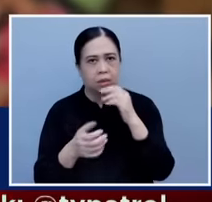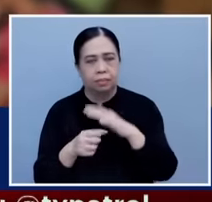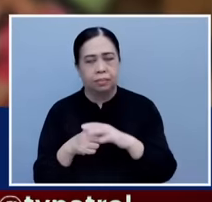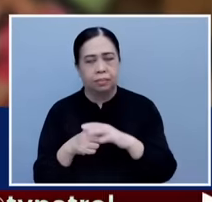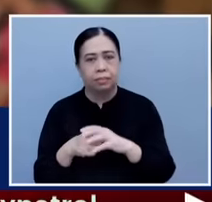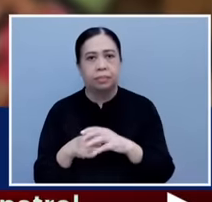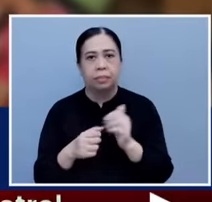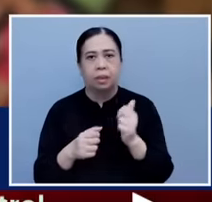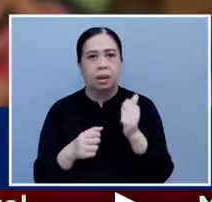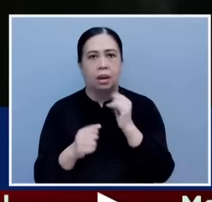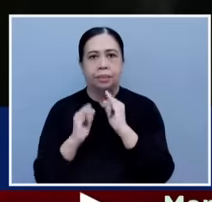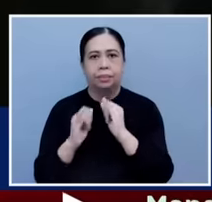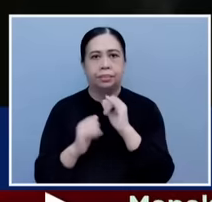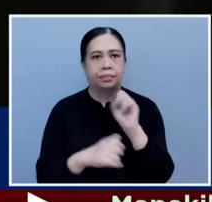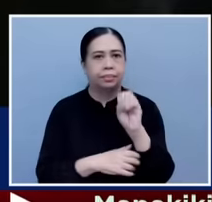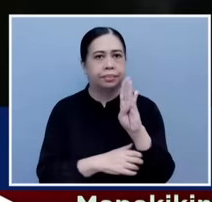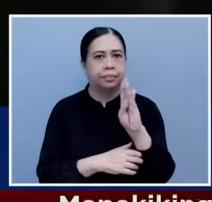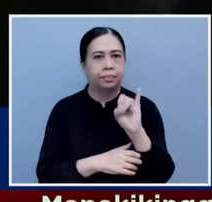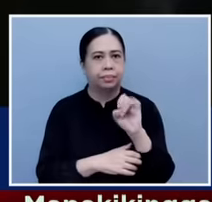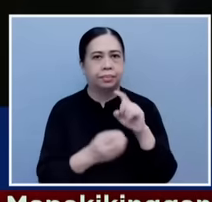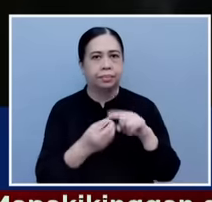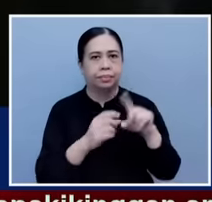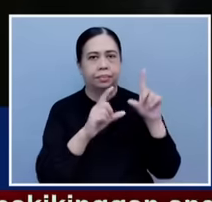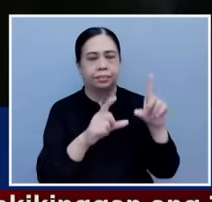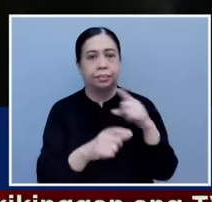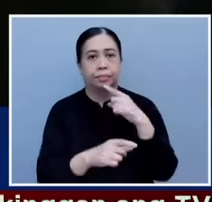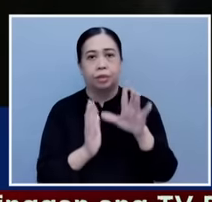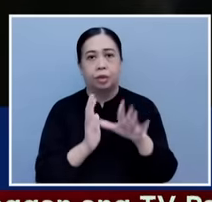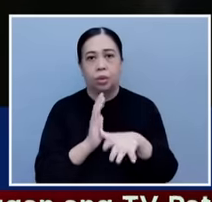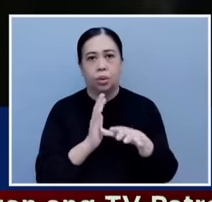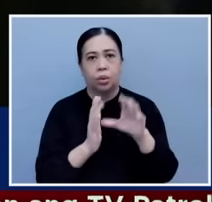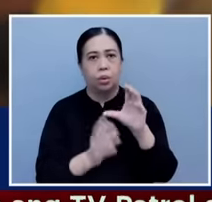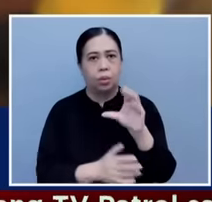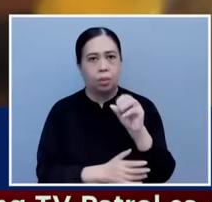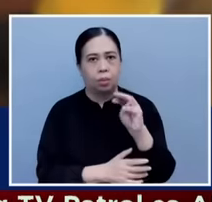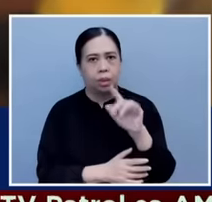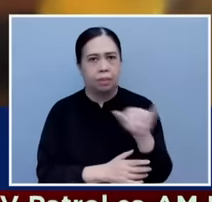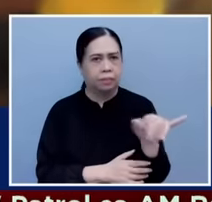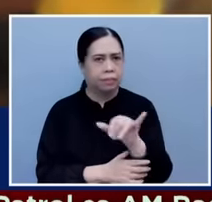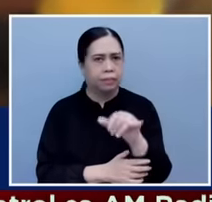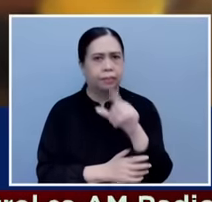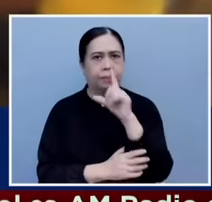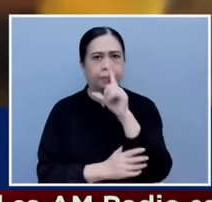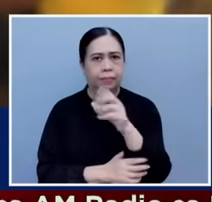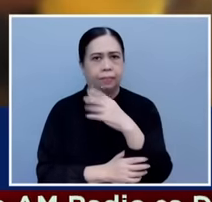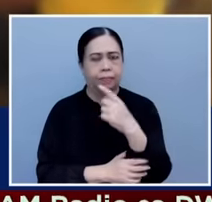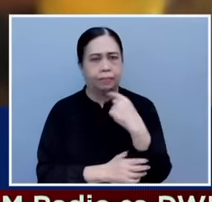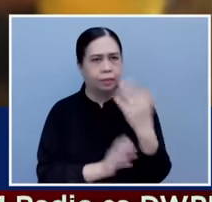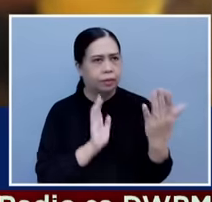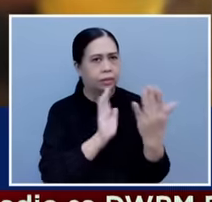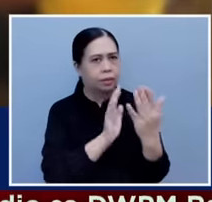ang SBSI sa aligasyon. Ayon sa COMELEC, natanggap din nila ang sumbong na ito at kinumpronta nila ang mga opisyal ng